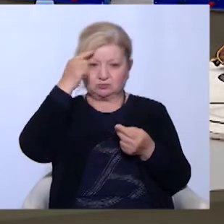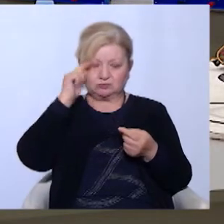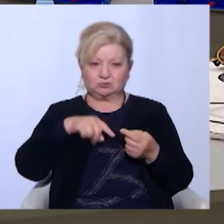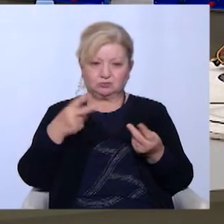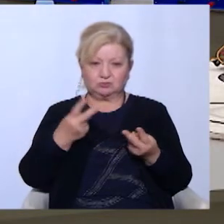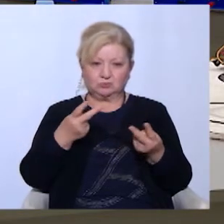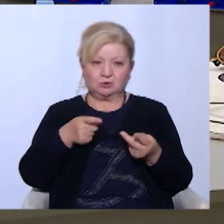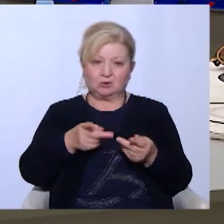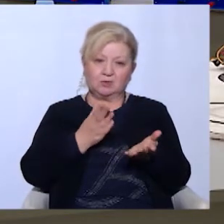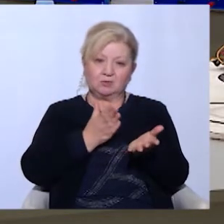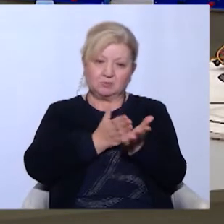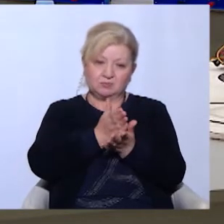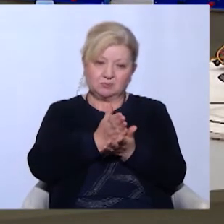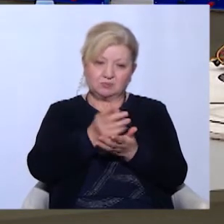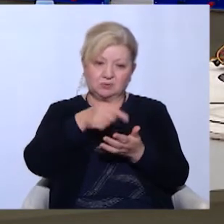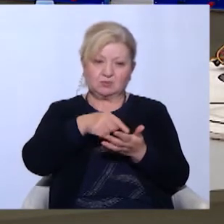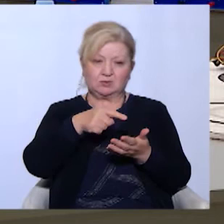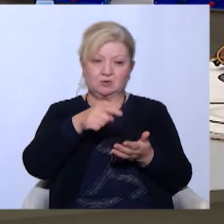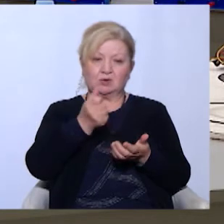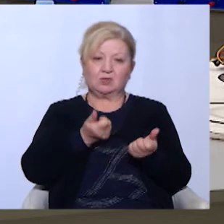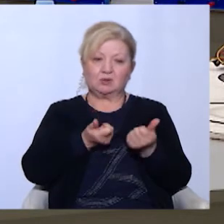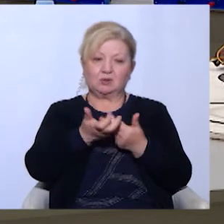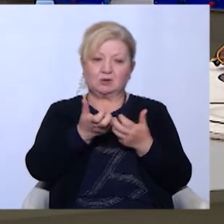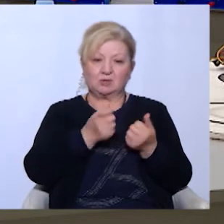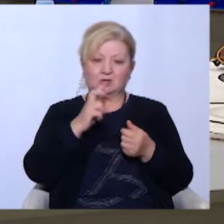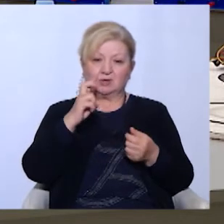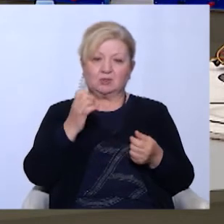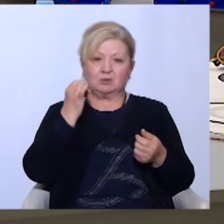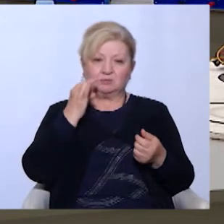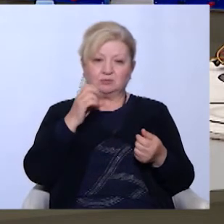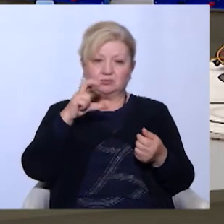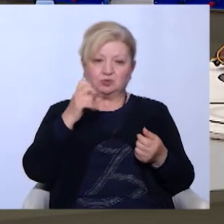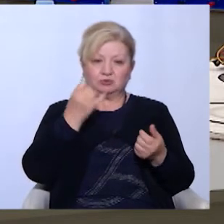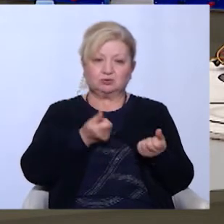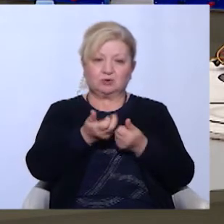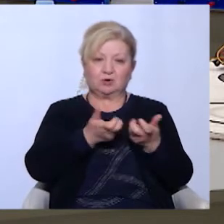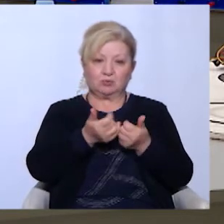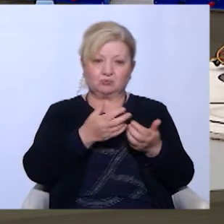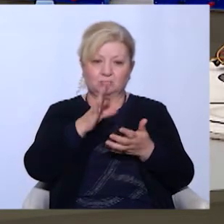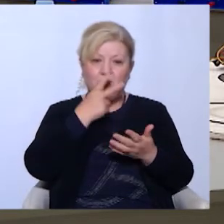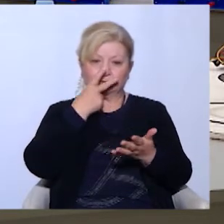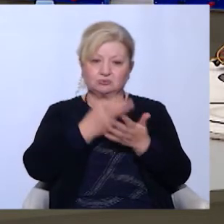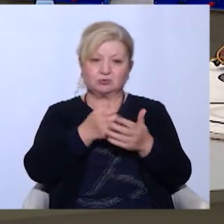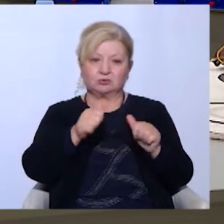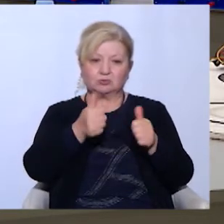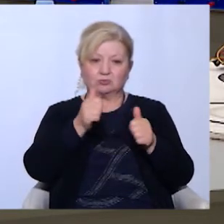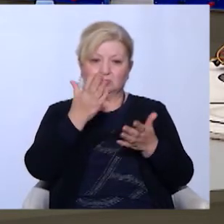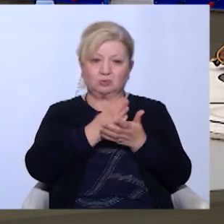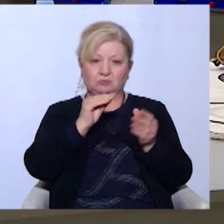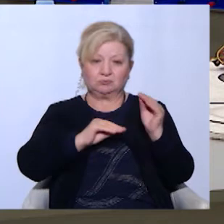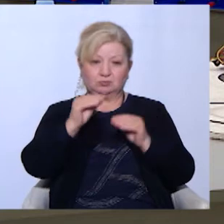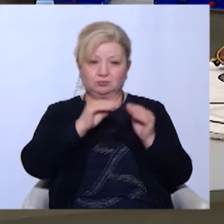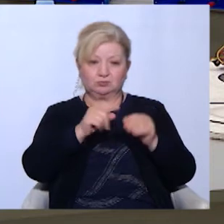იცოდეს, მაგრამ რომ საწყისი პოზიციის მიმართ ათვალოს ამ ბიჯების რაოდენობა. შევხედოთ ახლა